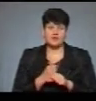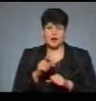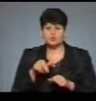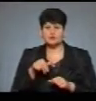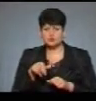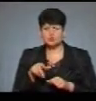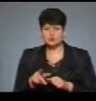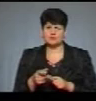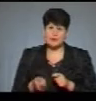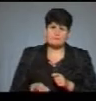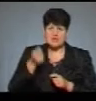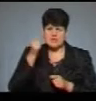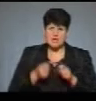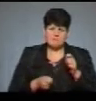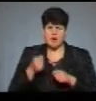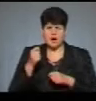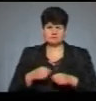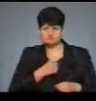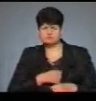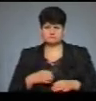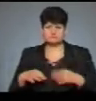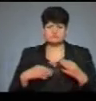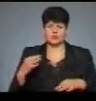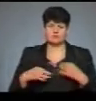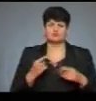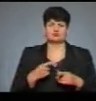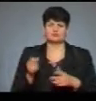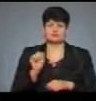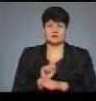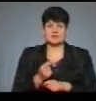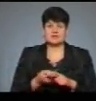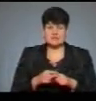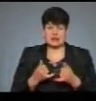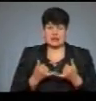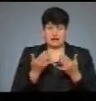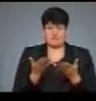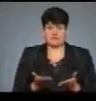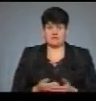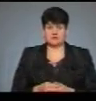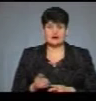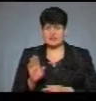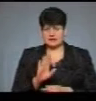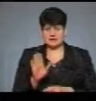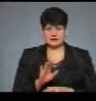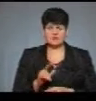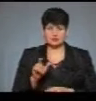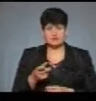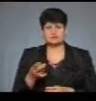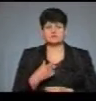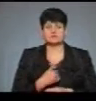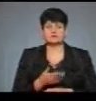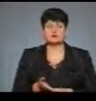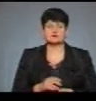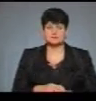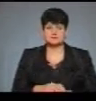йдуть, піднімають ленточки, обурюються, чому ми перекриваємо. Ми кажемо, ну це ж для вашої ж безпеки. Ні, все рівно людині треба так. Тому